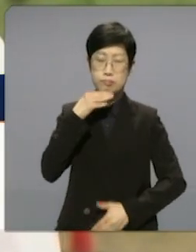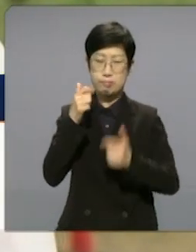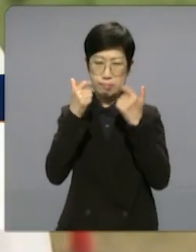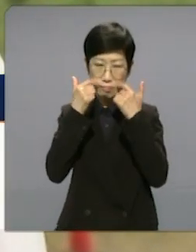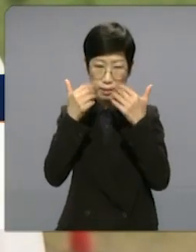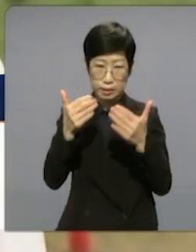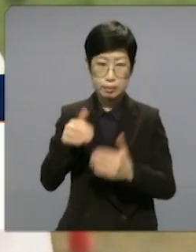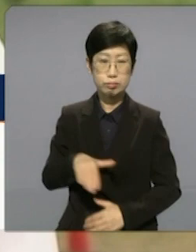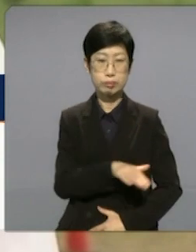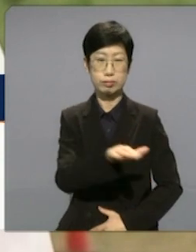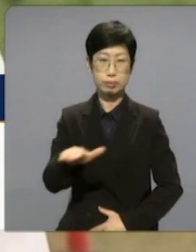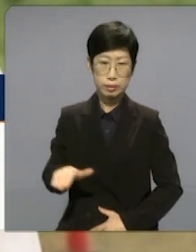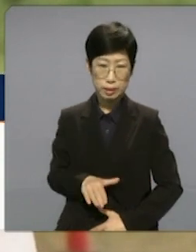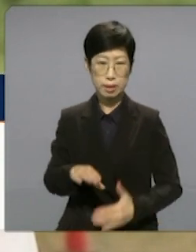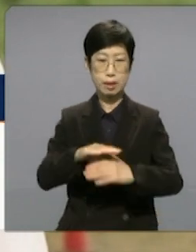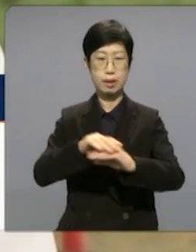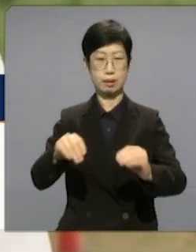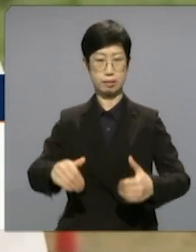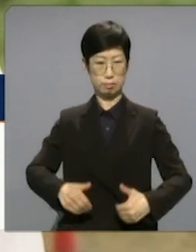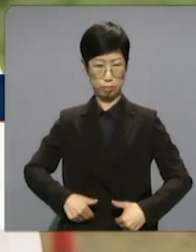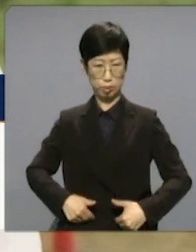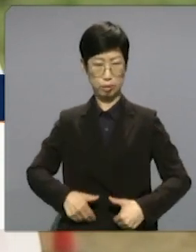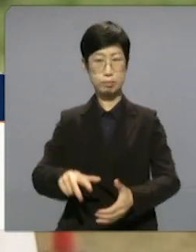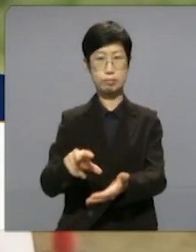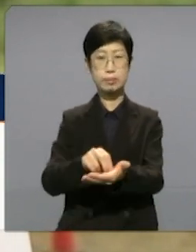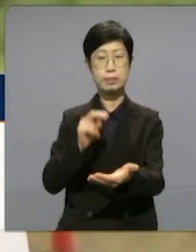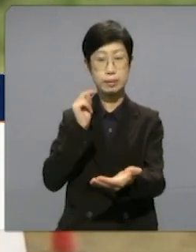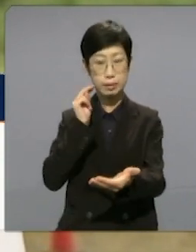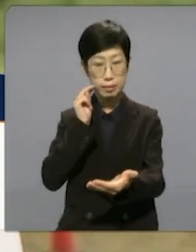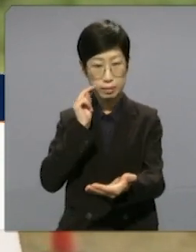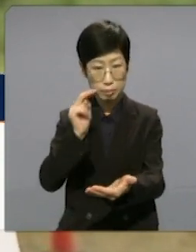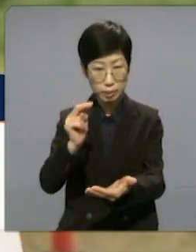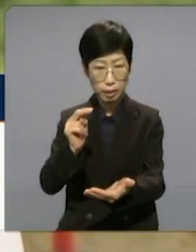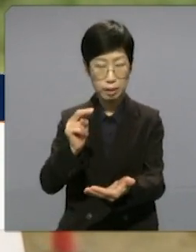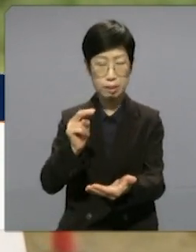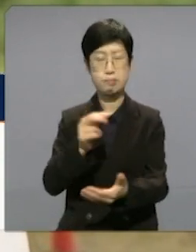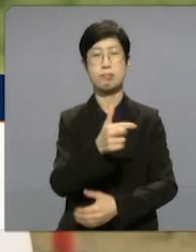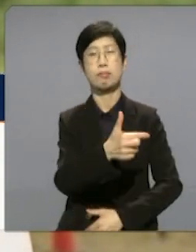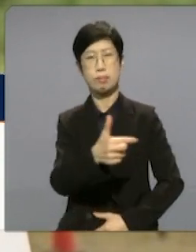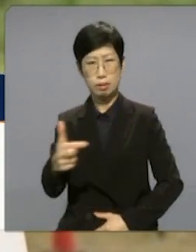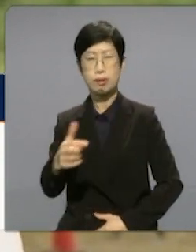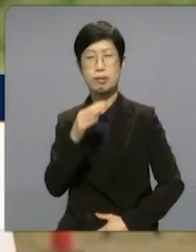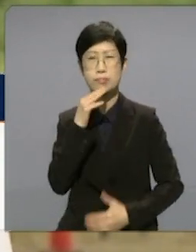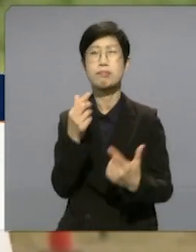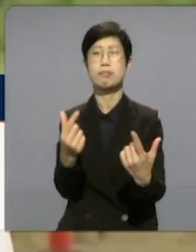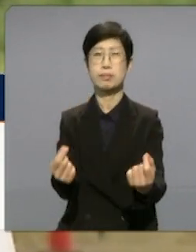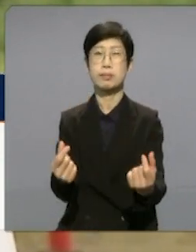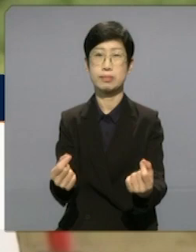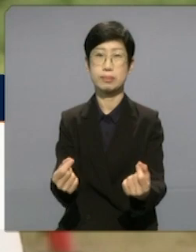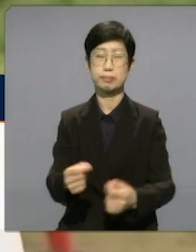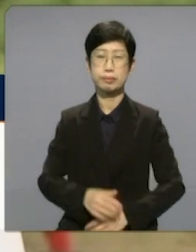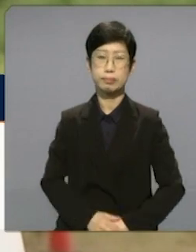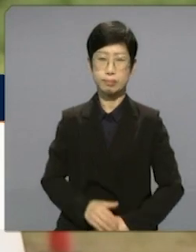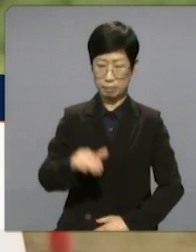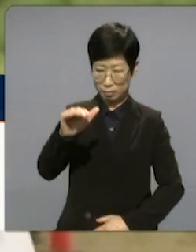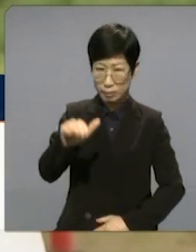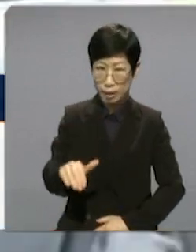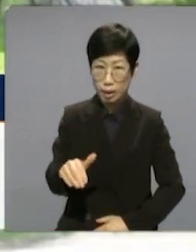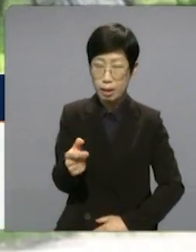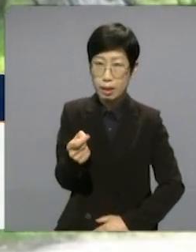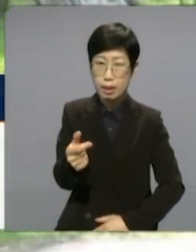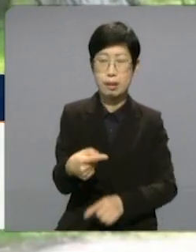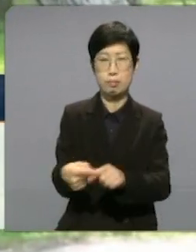to be extremely challenging. I do not want to understate the severity of the challenge that we expect to